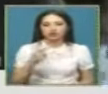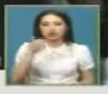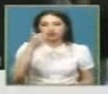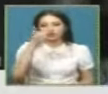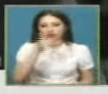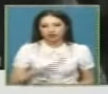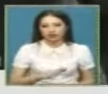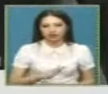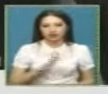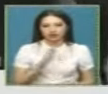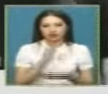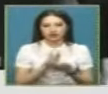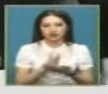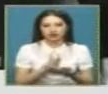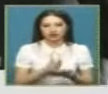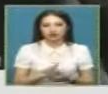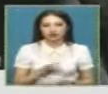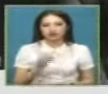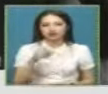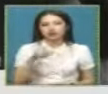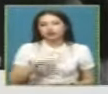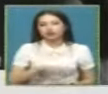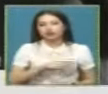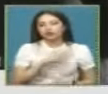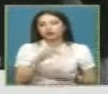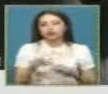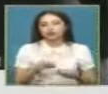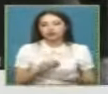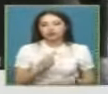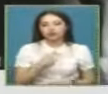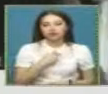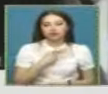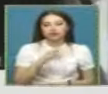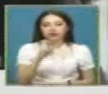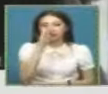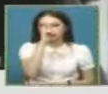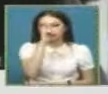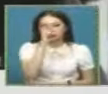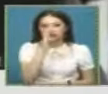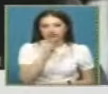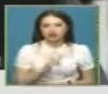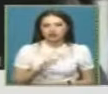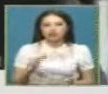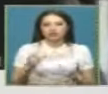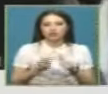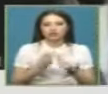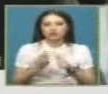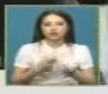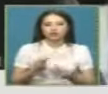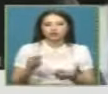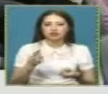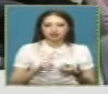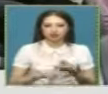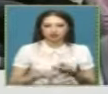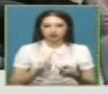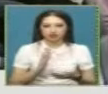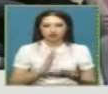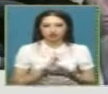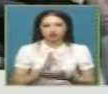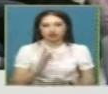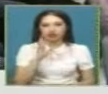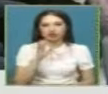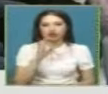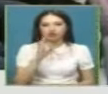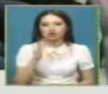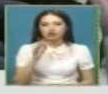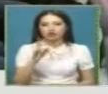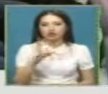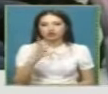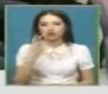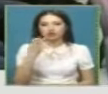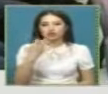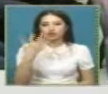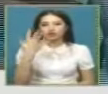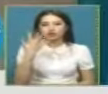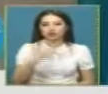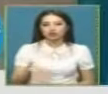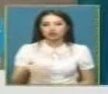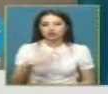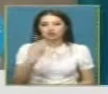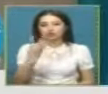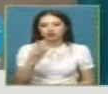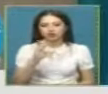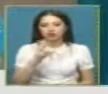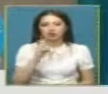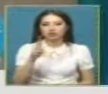тұр екен. Осының бәрін біз елбасының есімімен байланыстырамыз. Конференцияға 454 делегат